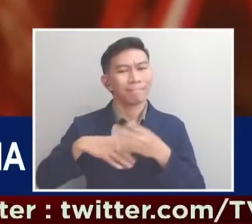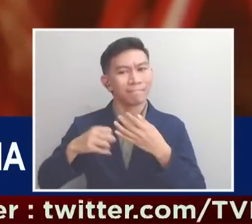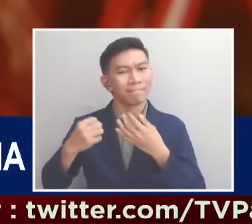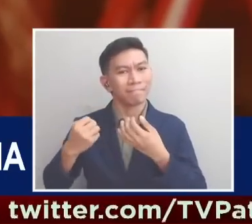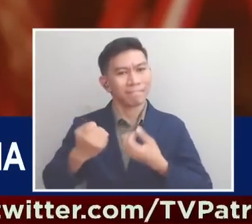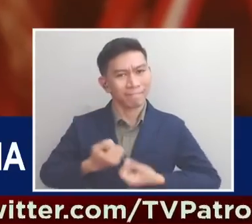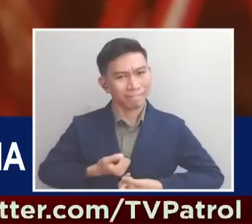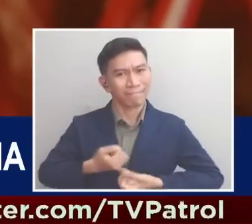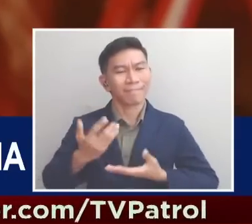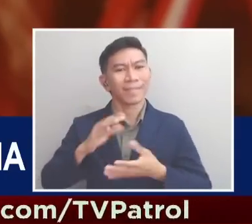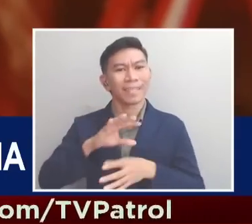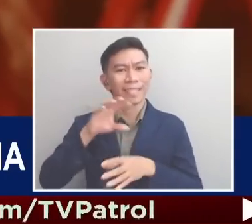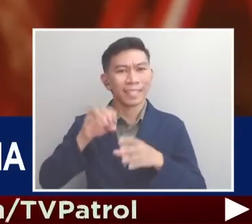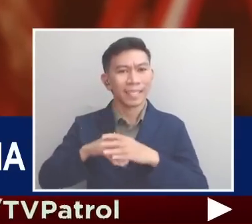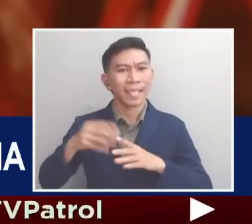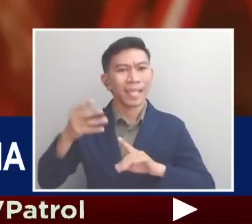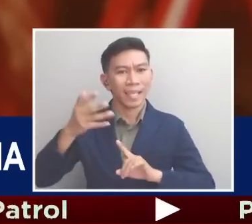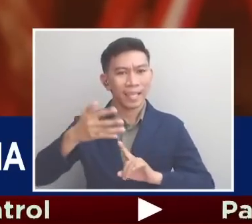being part of the